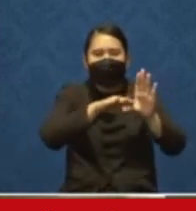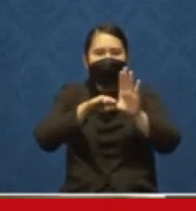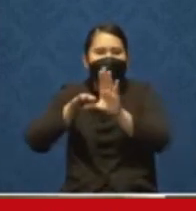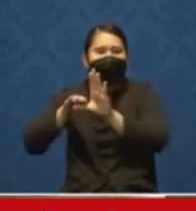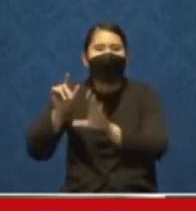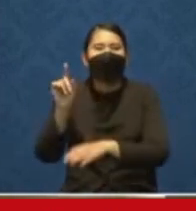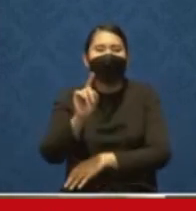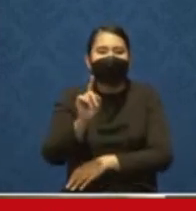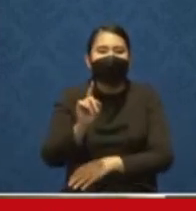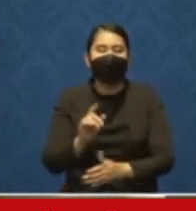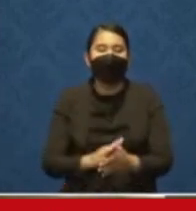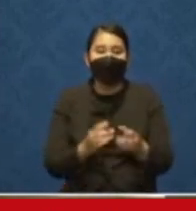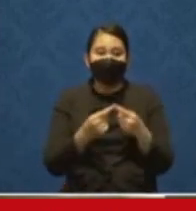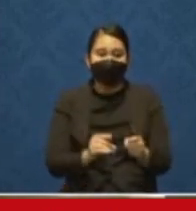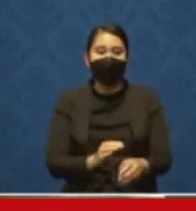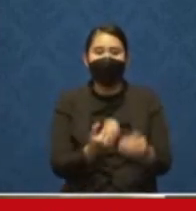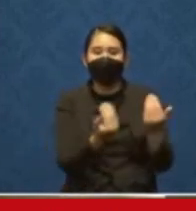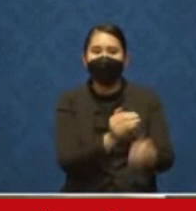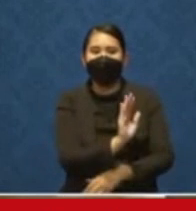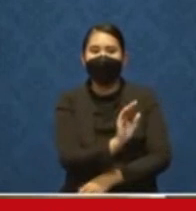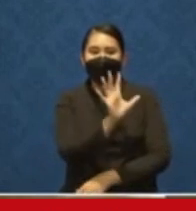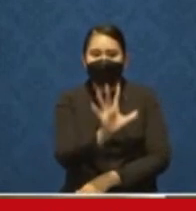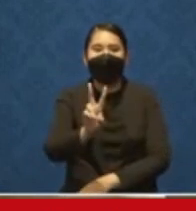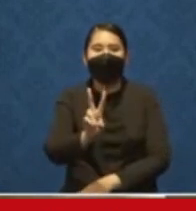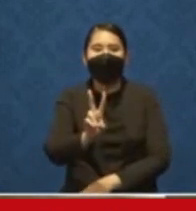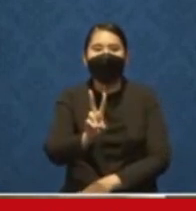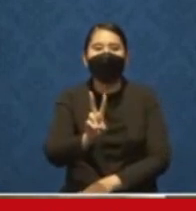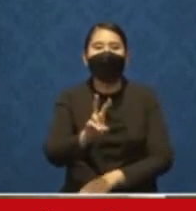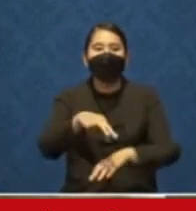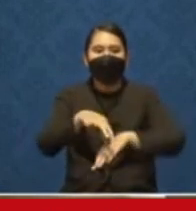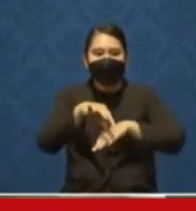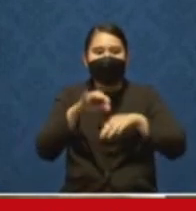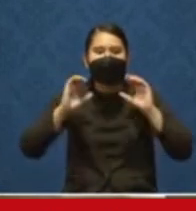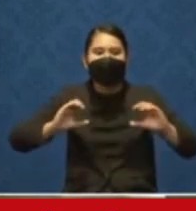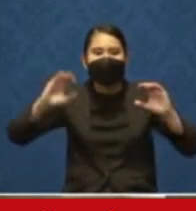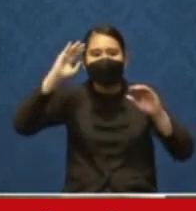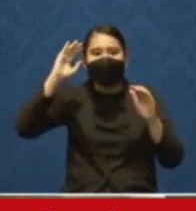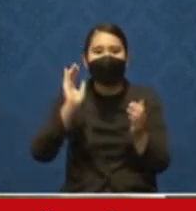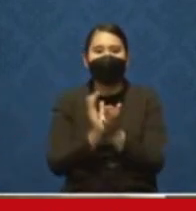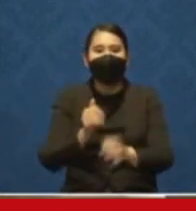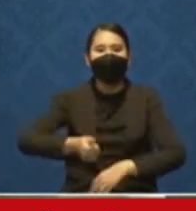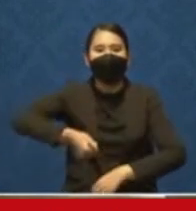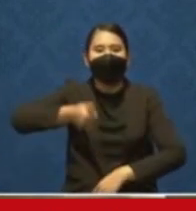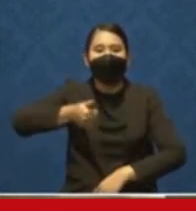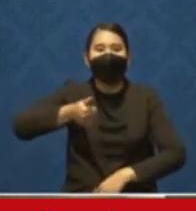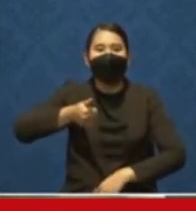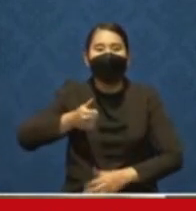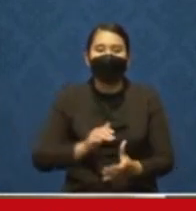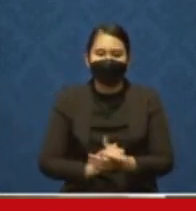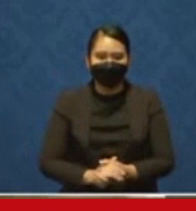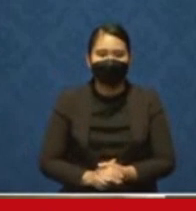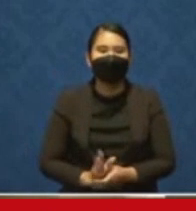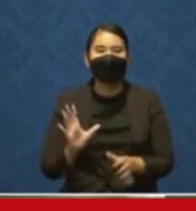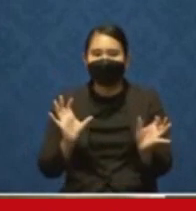ทั้งประเทศลูกชาวบ้านร้านเจ้านะเนี่ยหางานแทบตายวันนี้แต่ตอนนี้พอมาตั้ง 2คนพร้อมกัน